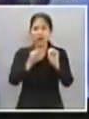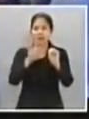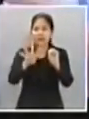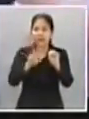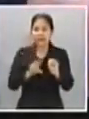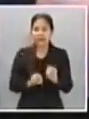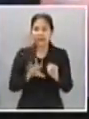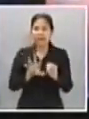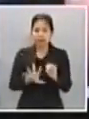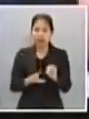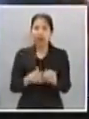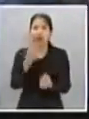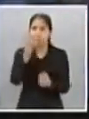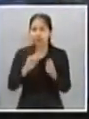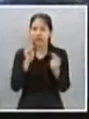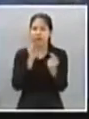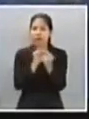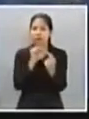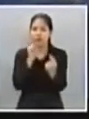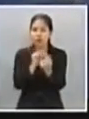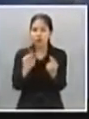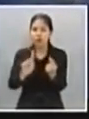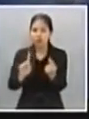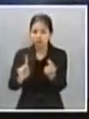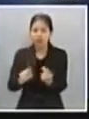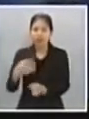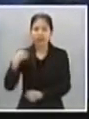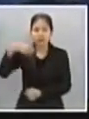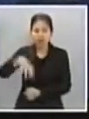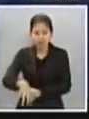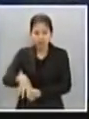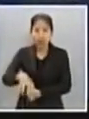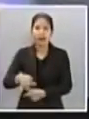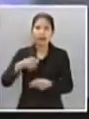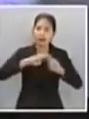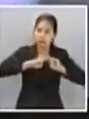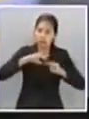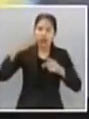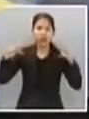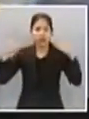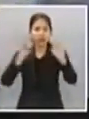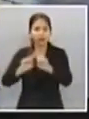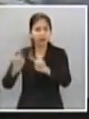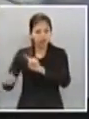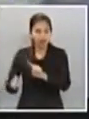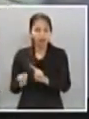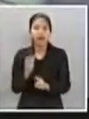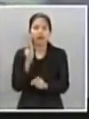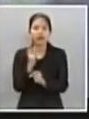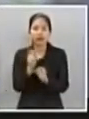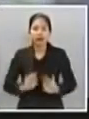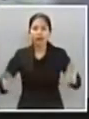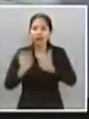บุว่าให้องค์กรภาครัฐภาคเอกชนทุกแห่งนะครับต้องจ้างผู้พิการอยู่ในตำแหน่งต่างๆอันนี้อยู่ในกฎหมายเลยนะครับในอั